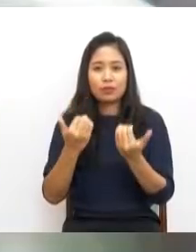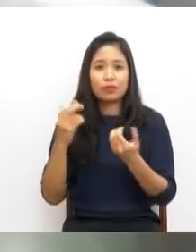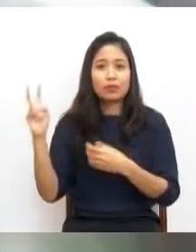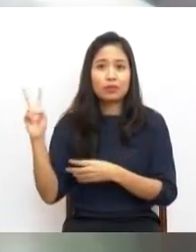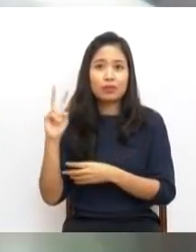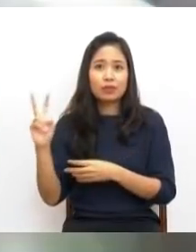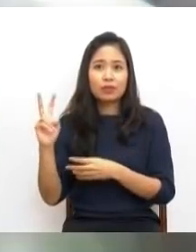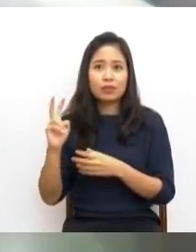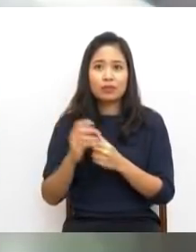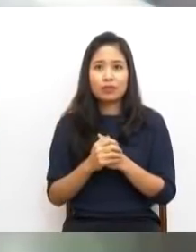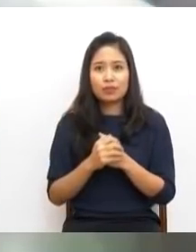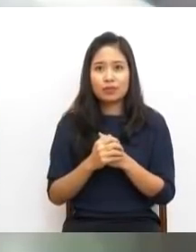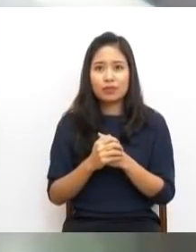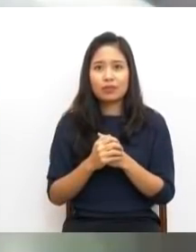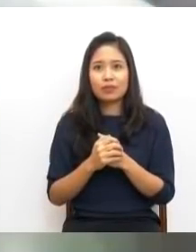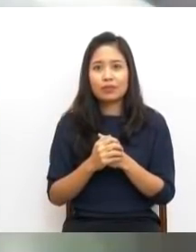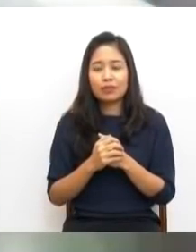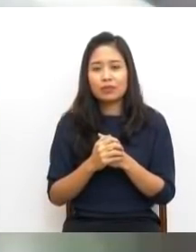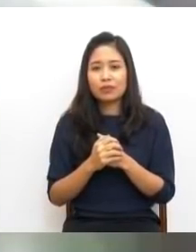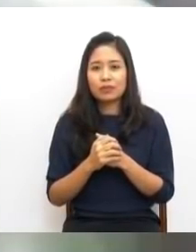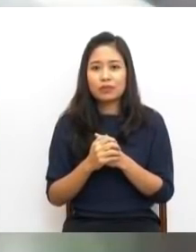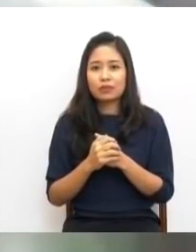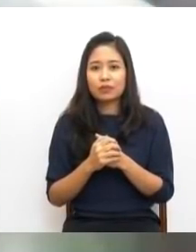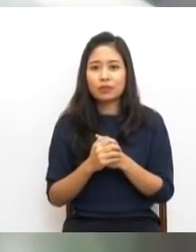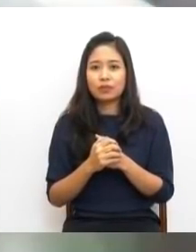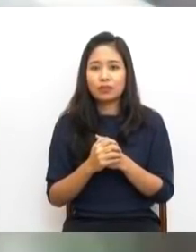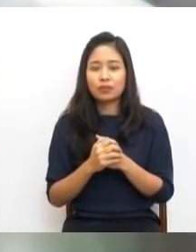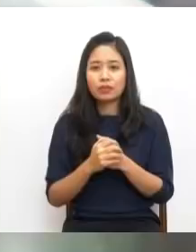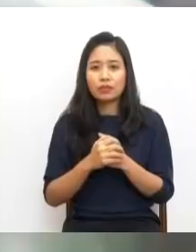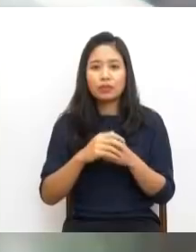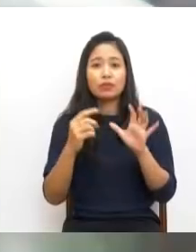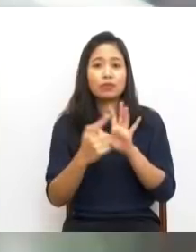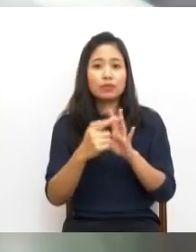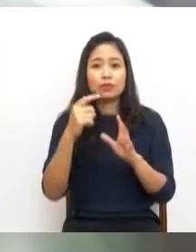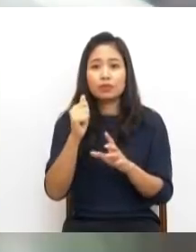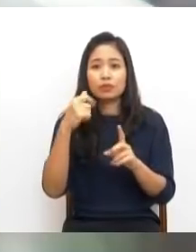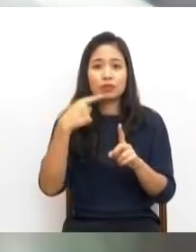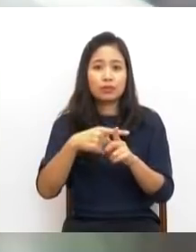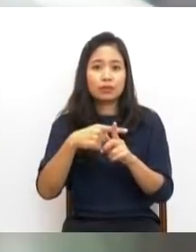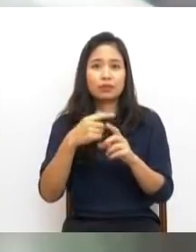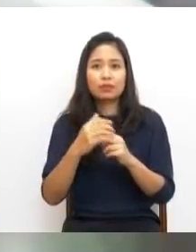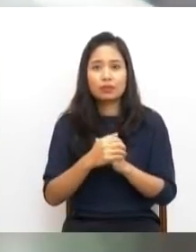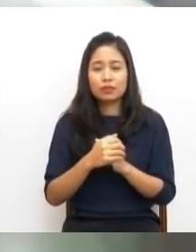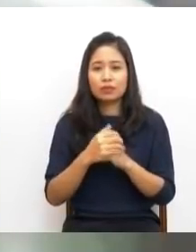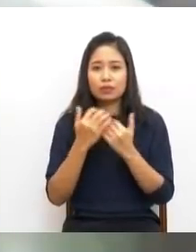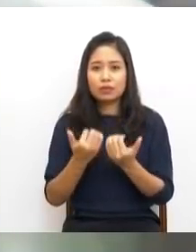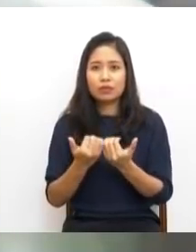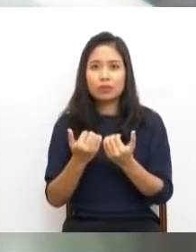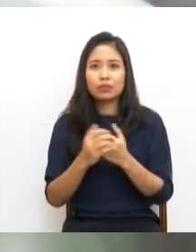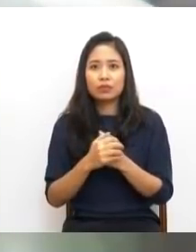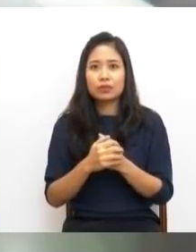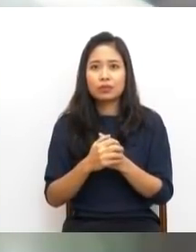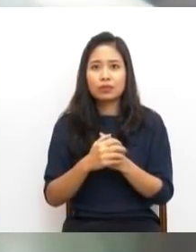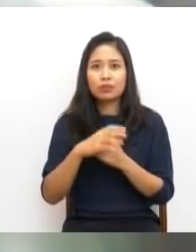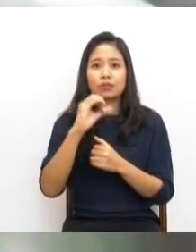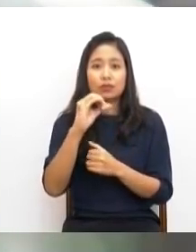ณวรินเนตรนะคะหรือว่าคุณเอ๋นะคะแล้วก็อีกท่านนึงค่ะก็จะเป็นน้องโอ